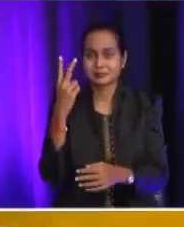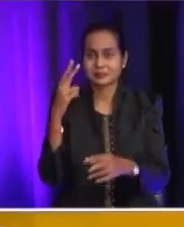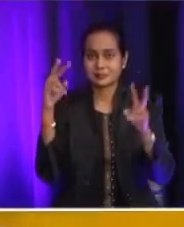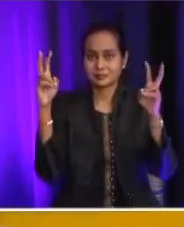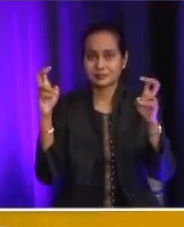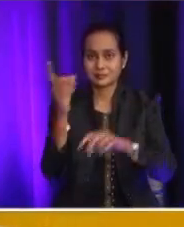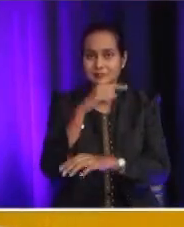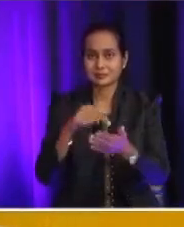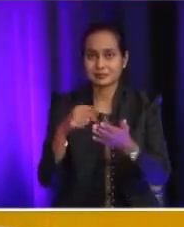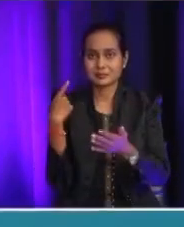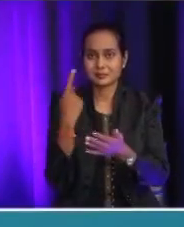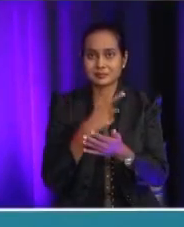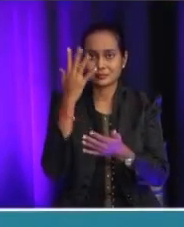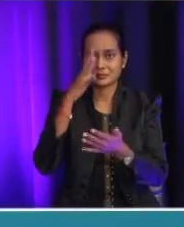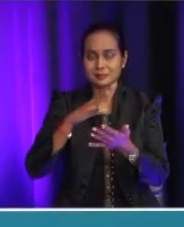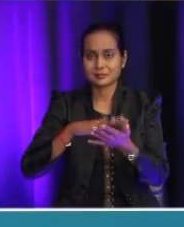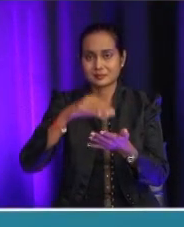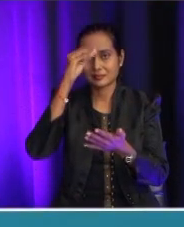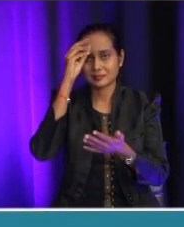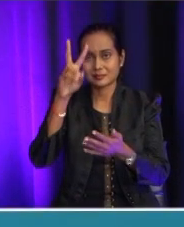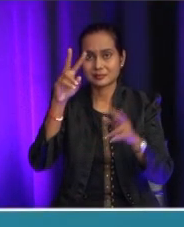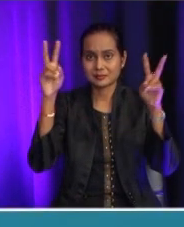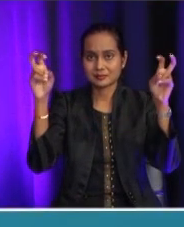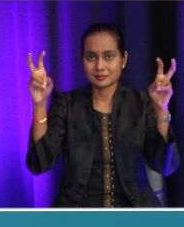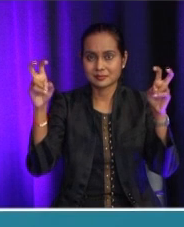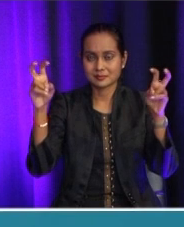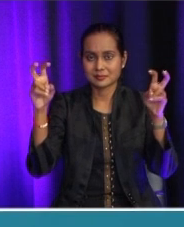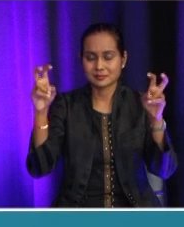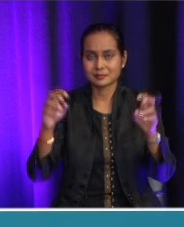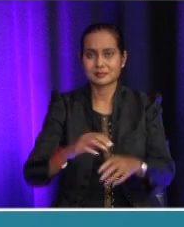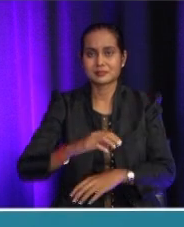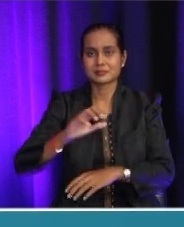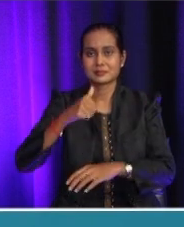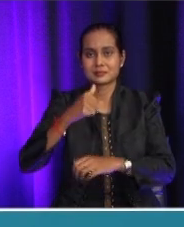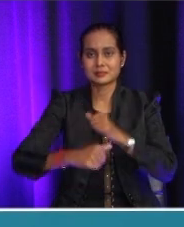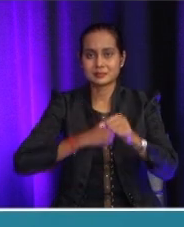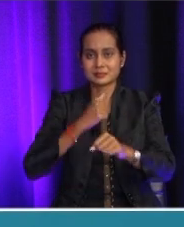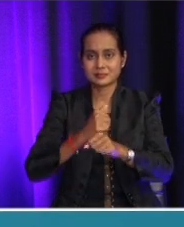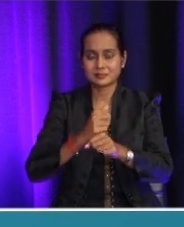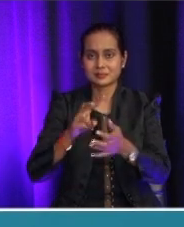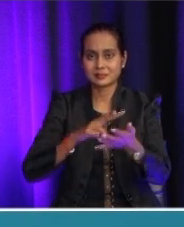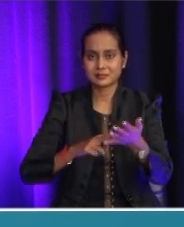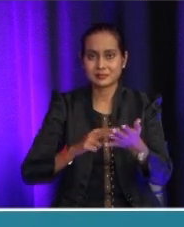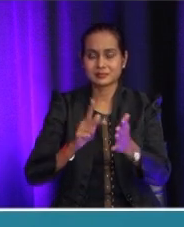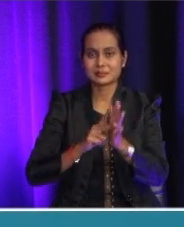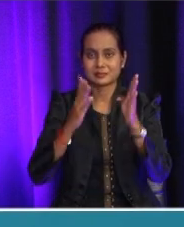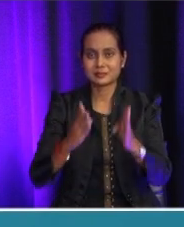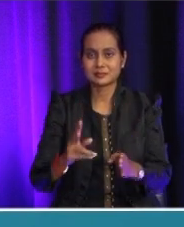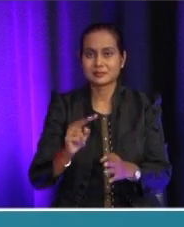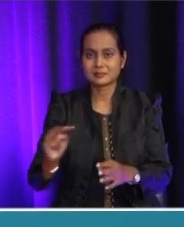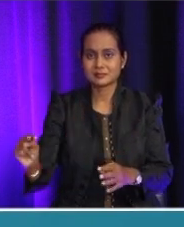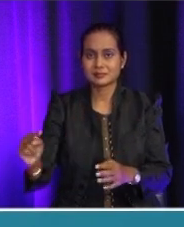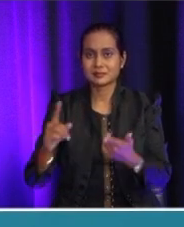kita akan belajar dua tajuk iaitu dekat membaca kebangsaan. Baik. Diikuti tajuk yang